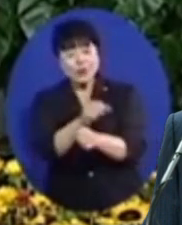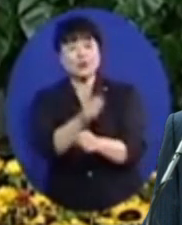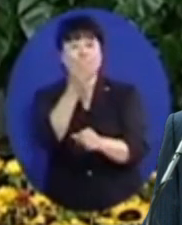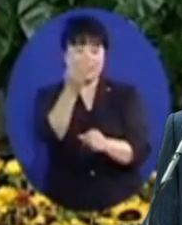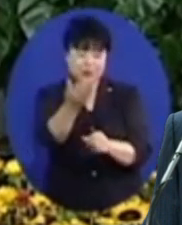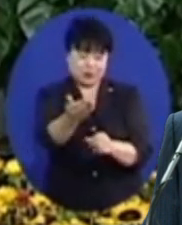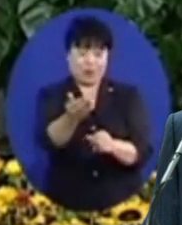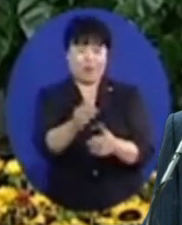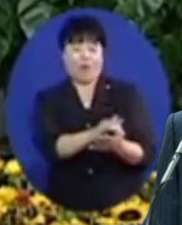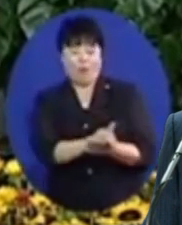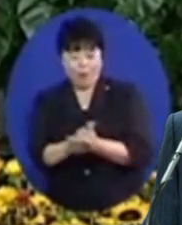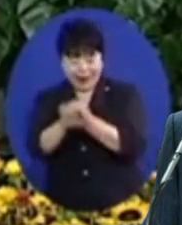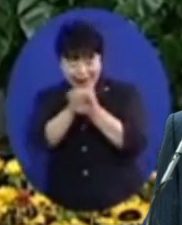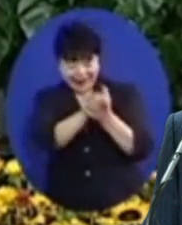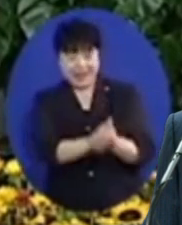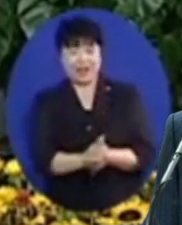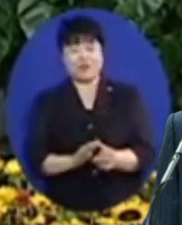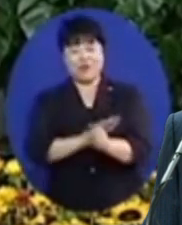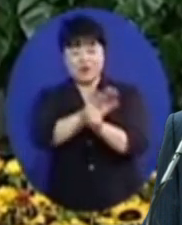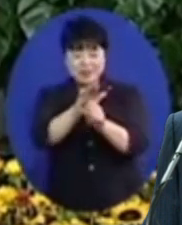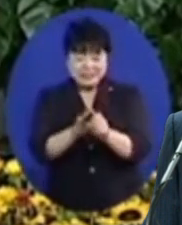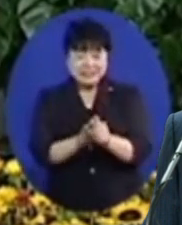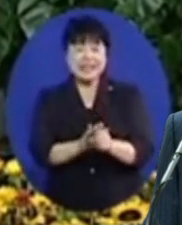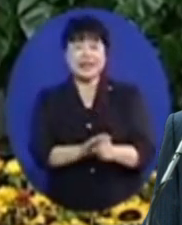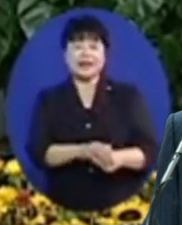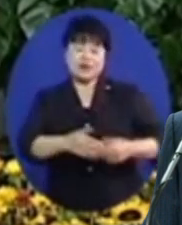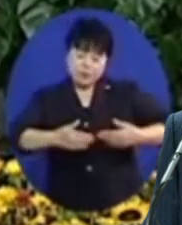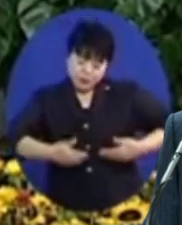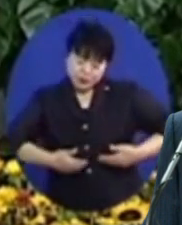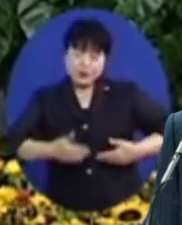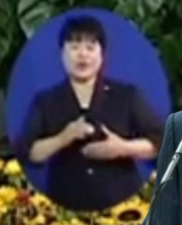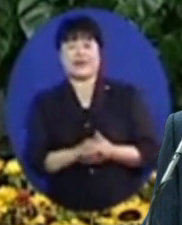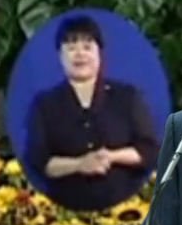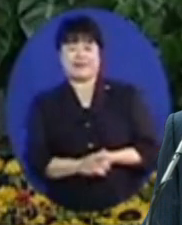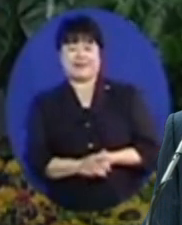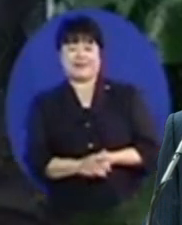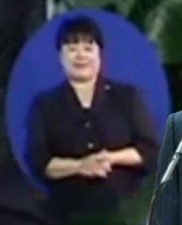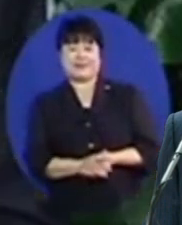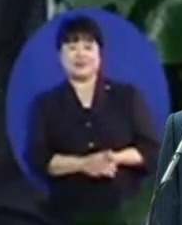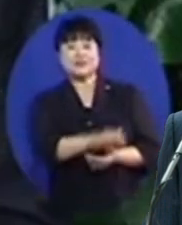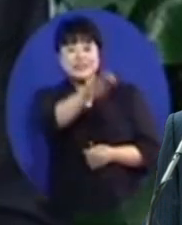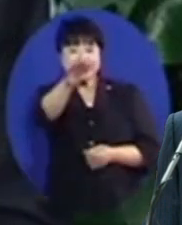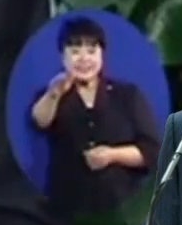용서하고 화해하고 사랑하는 것이 절실히 필요합니다. 우리가